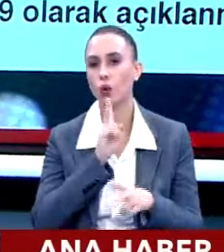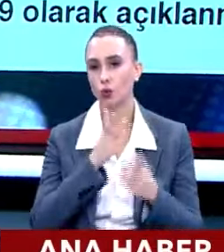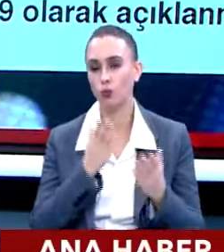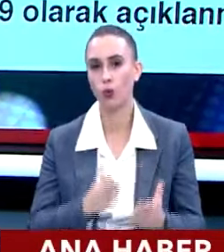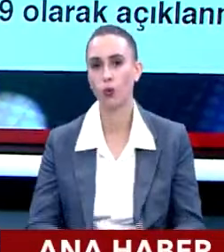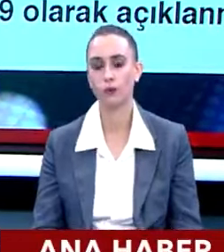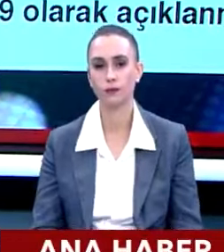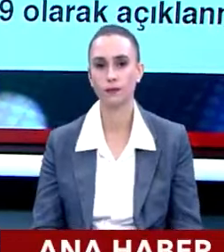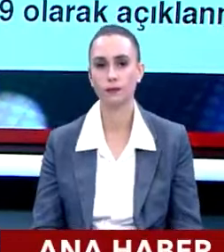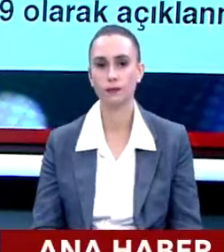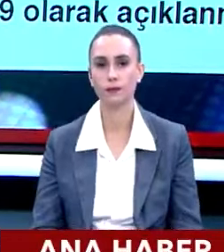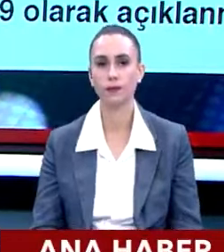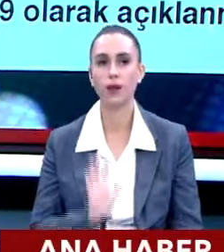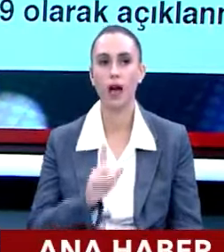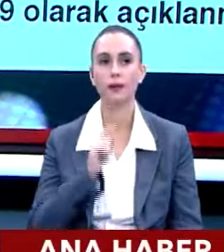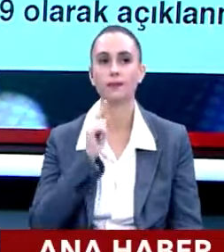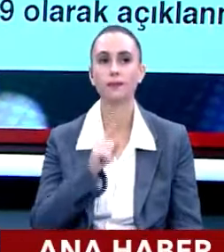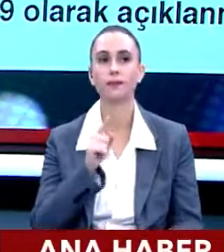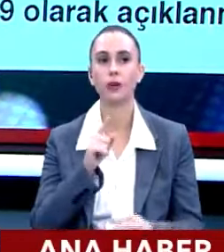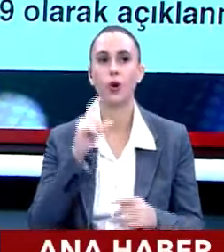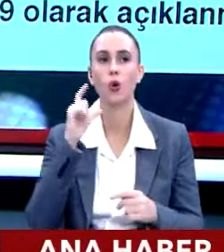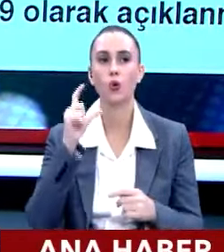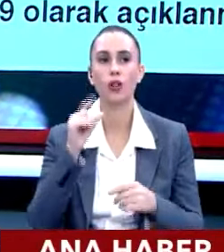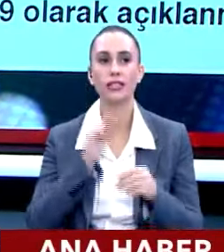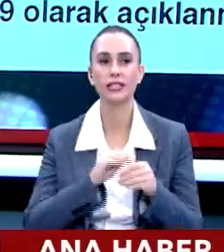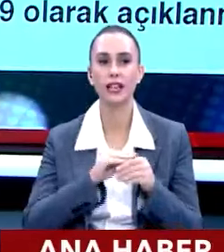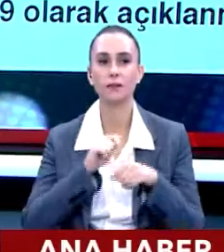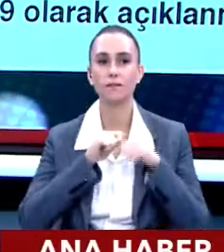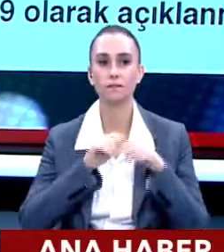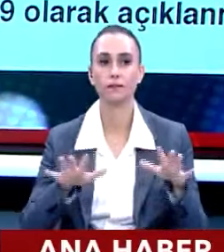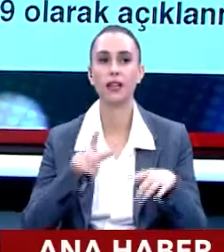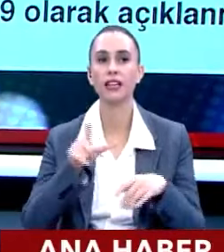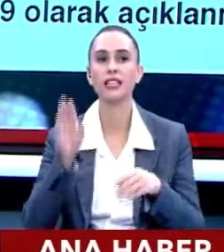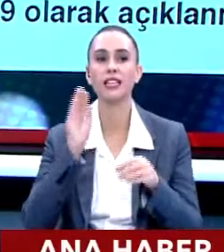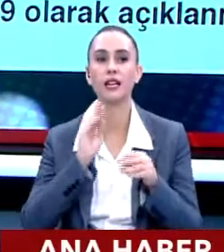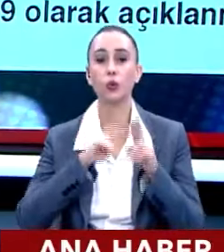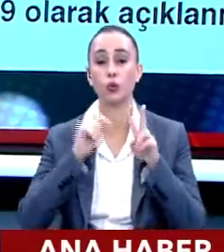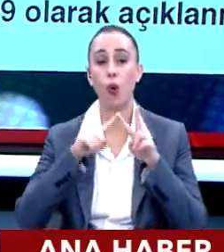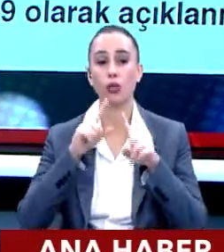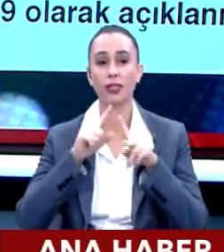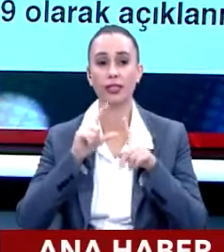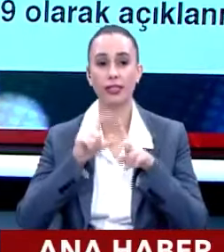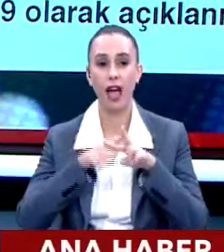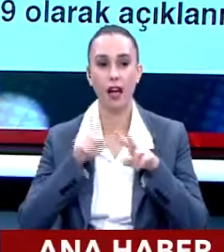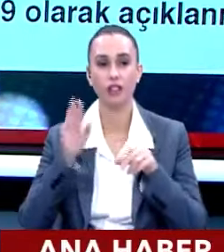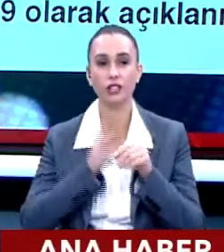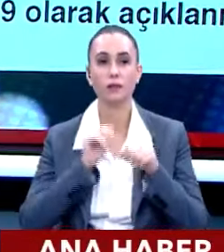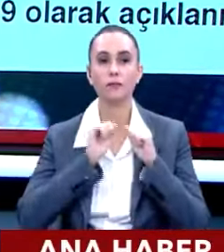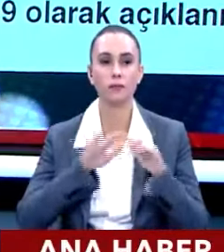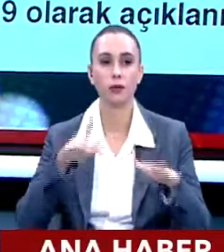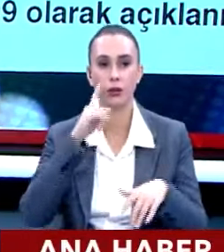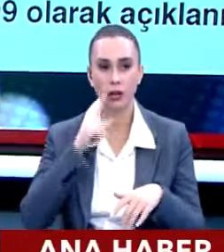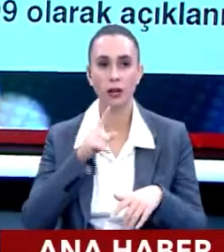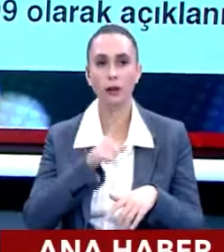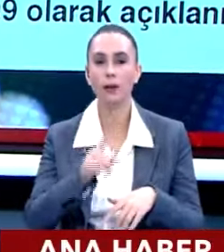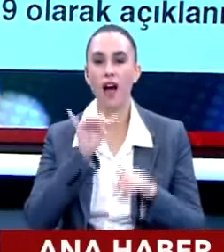Fakat Konda'nın yayınladığı hane halkı enflasyon beklenti anketinde durum hiç de Merkez